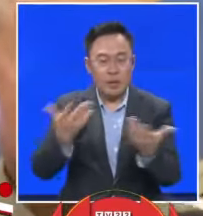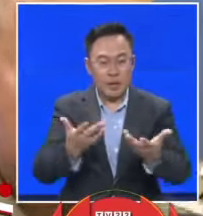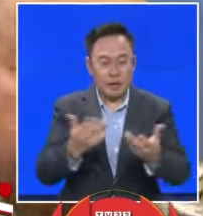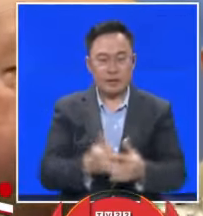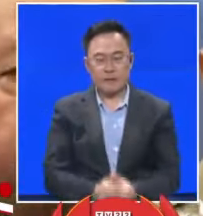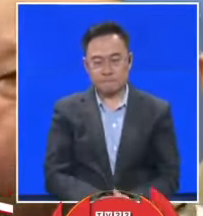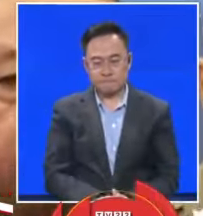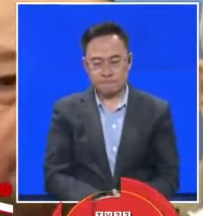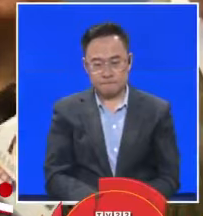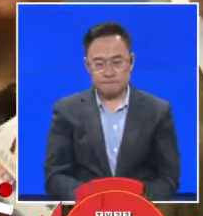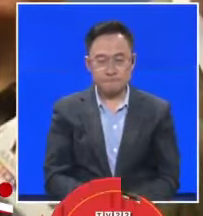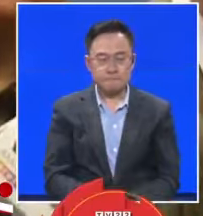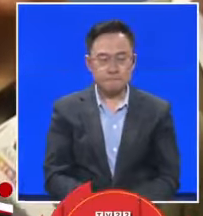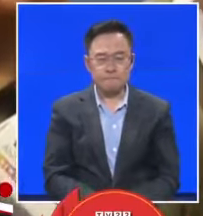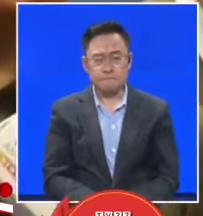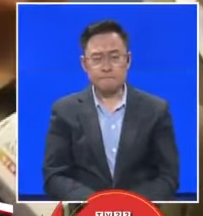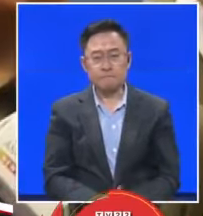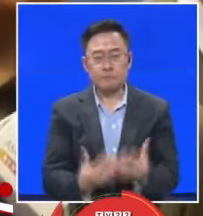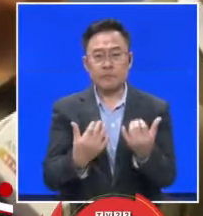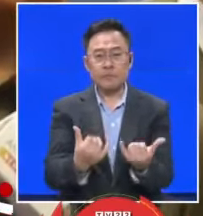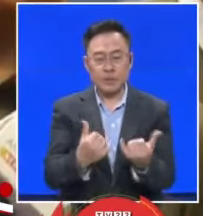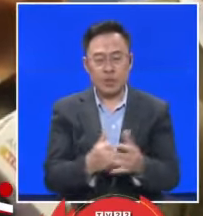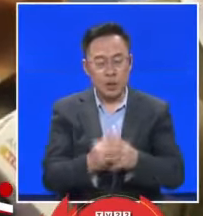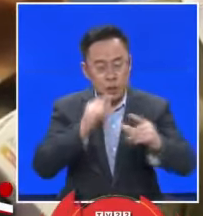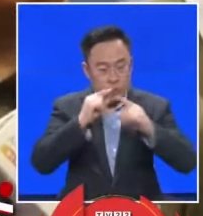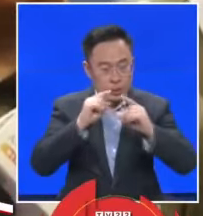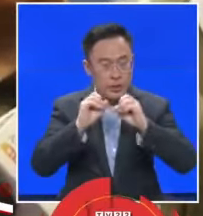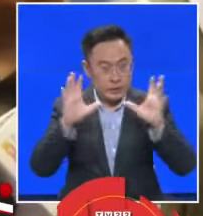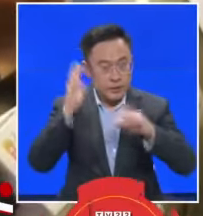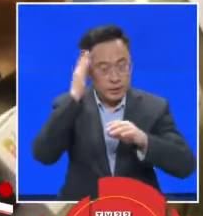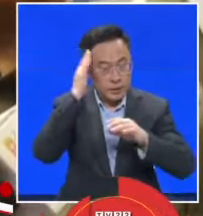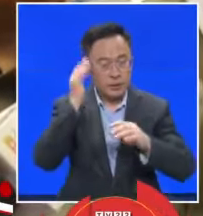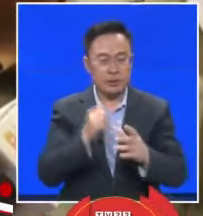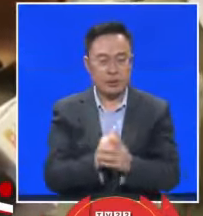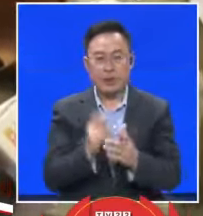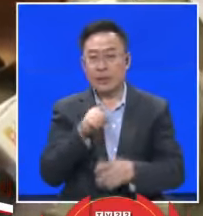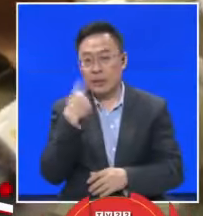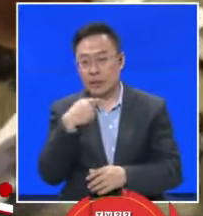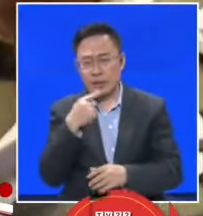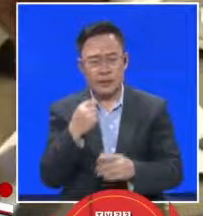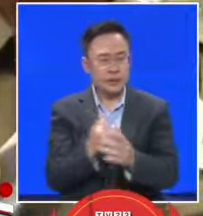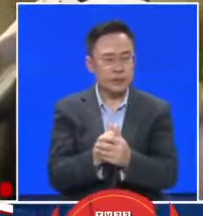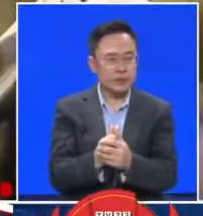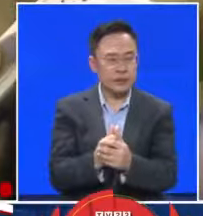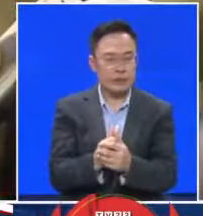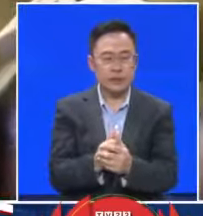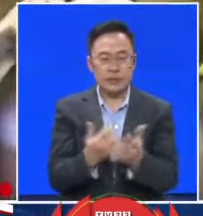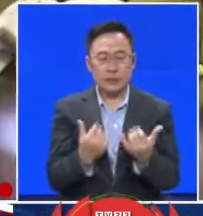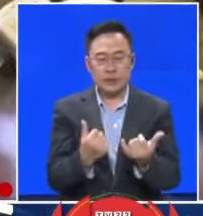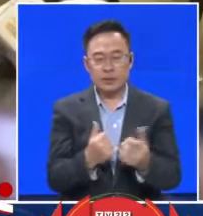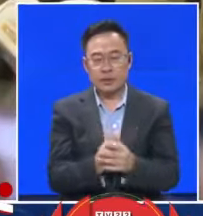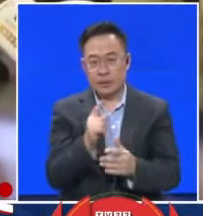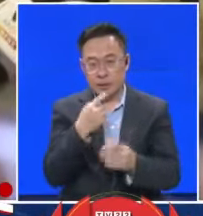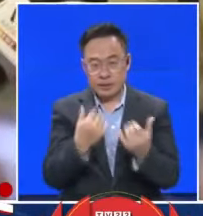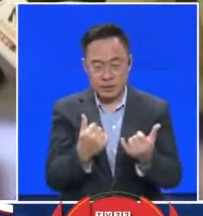ะแต่เรายังไม่ทราบใช่ไหมอาจจะเป็นคุยกันแบบลับๆคุยกันแบบวงในเพราะตอนนี้ประชาชนเขาก็จับจ้องตำรวจมีการตอบโต้กันไปมานี่ล่าสุดคุณผู้ชมค